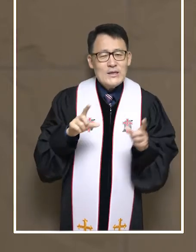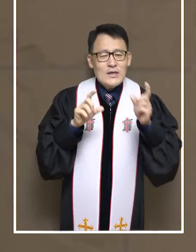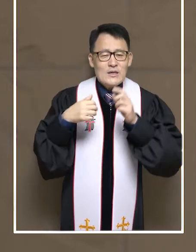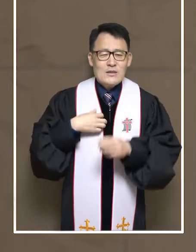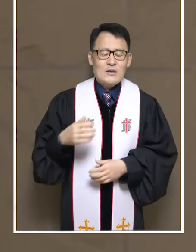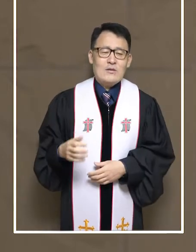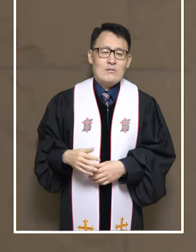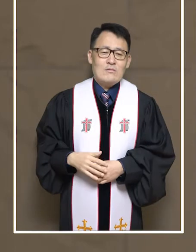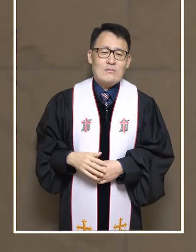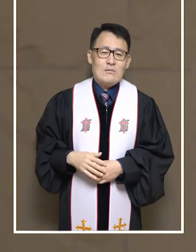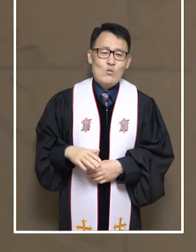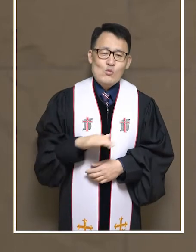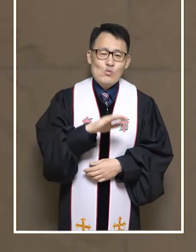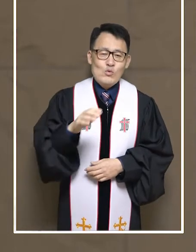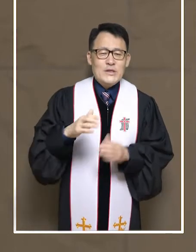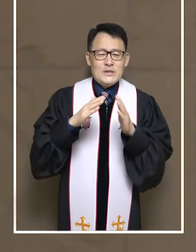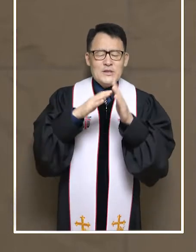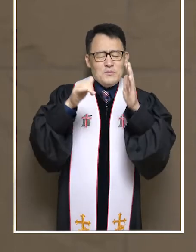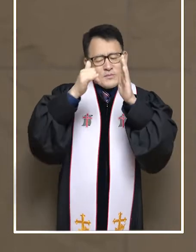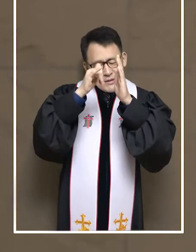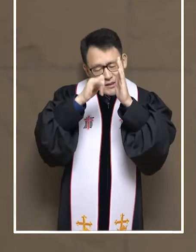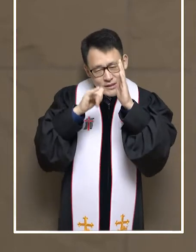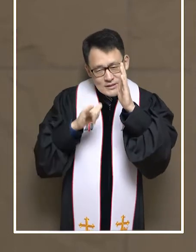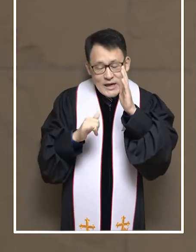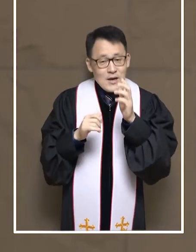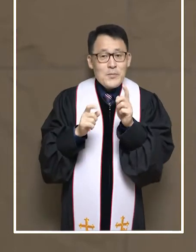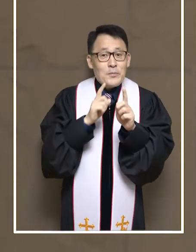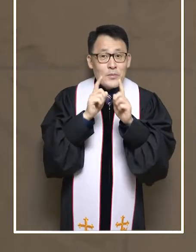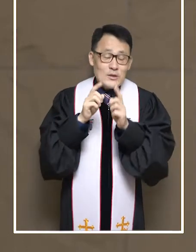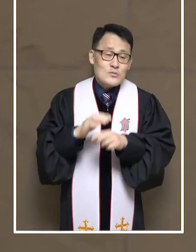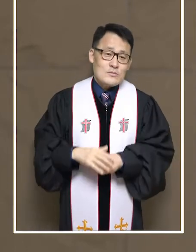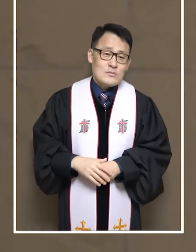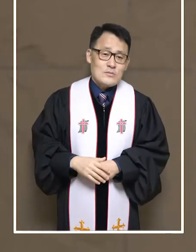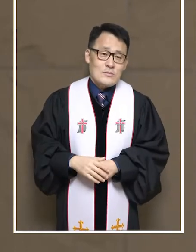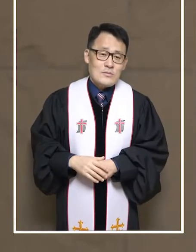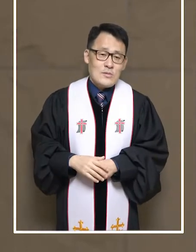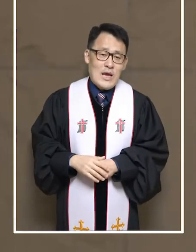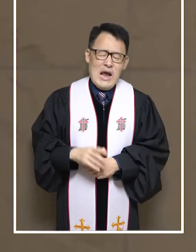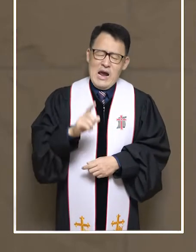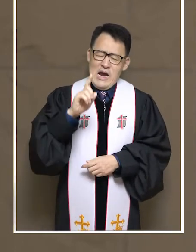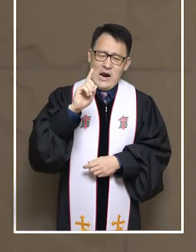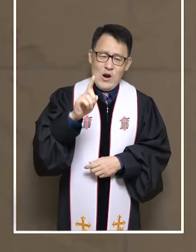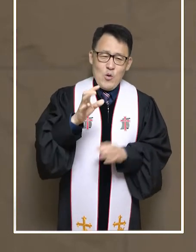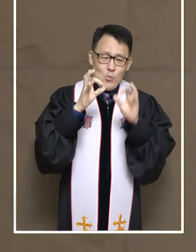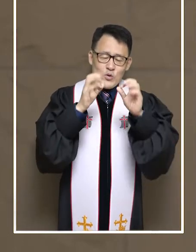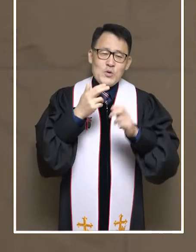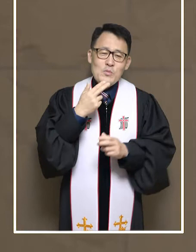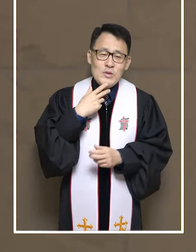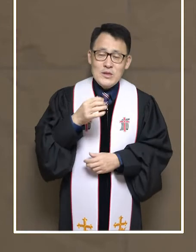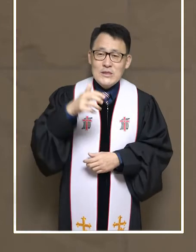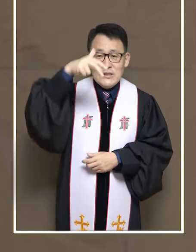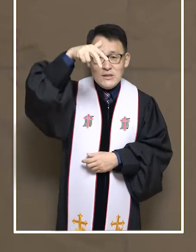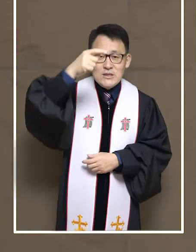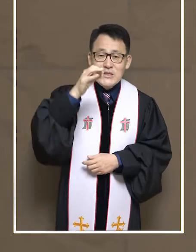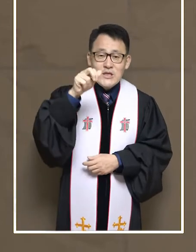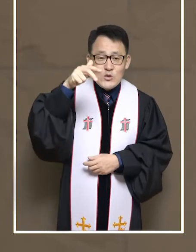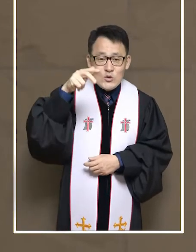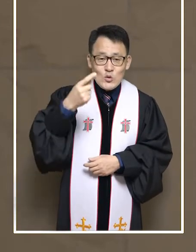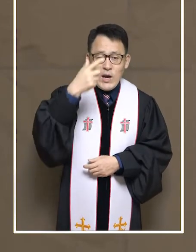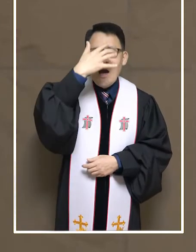하지만 사실은 우리 집안 얘기죠. 한 번도 본 적이 없는 증조부 아브라함